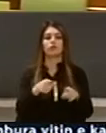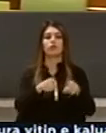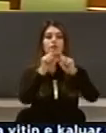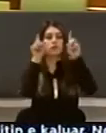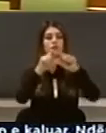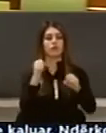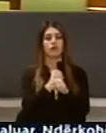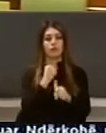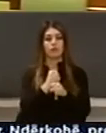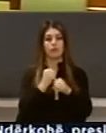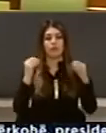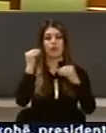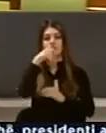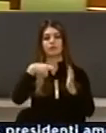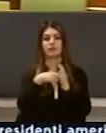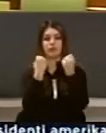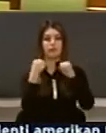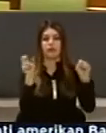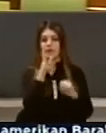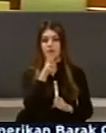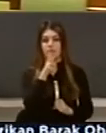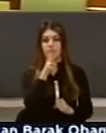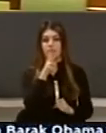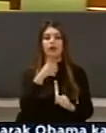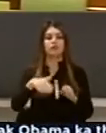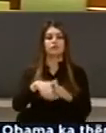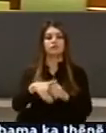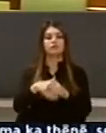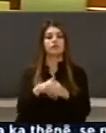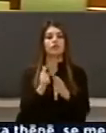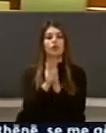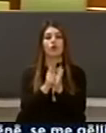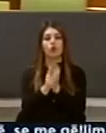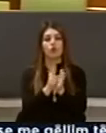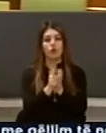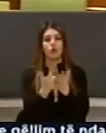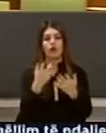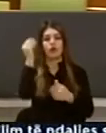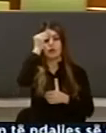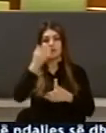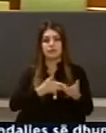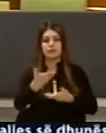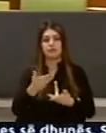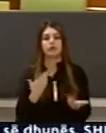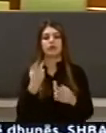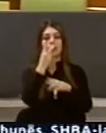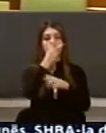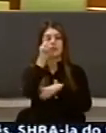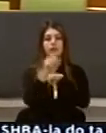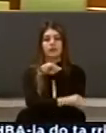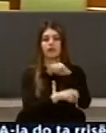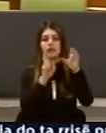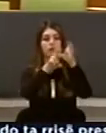për liberalizimin e vizave. Mundësia e punësimit sezonal, shkëmbimet të eksperiencave, studime në ndonjë vend të Bashkimit